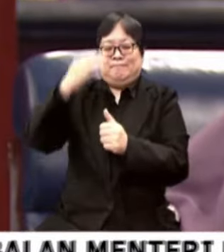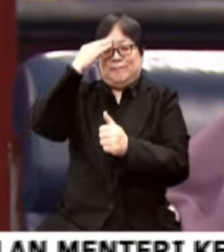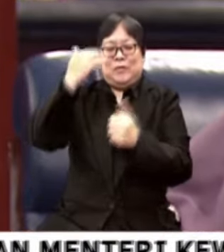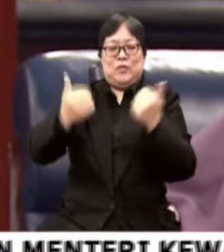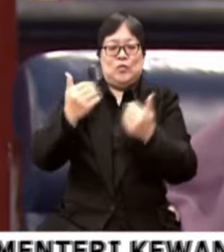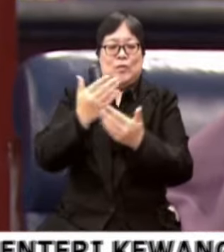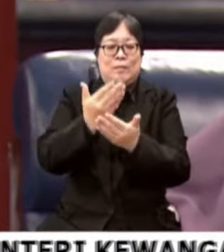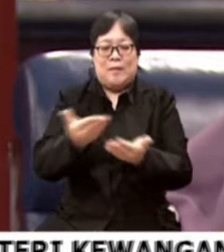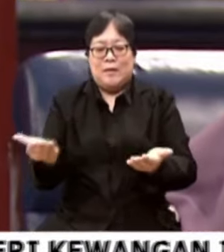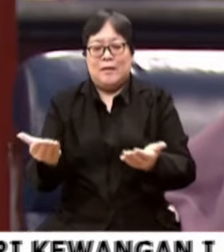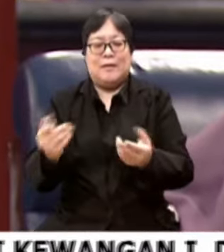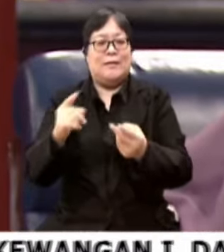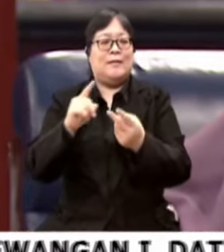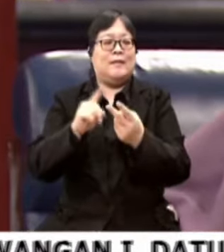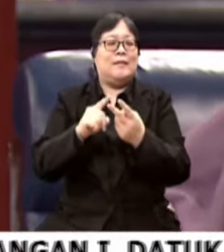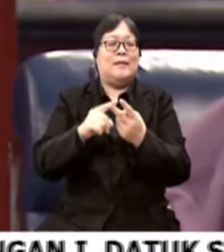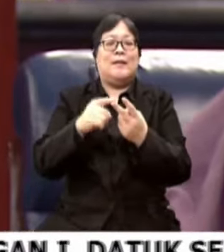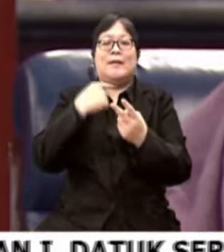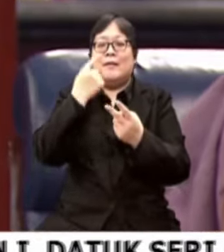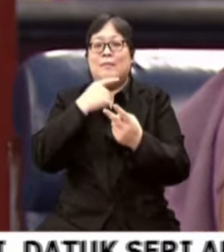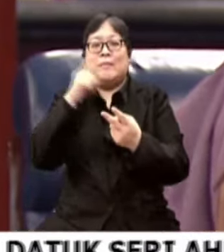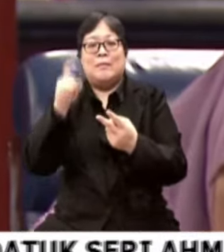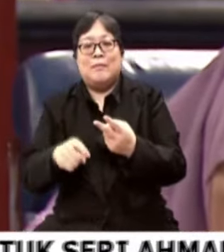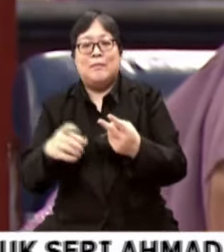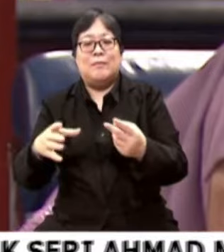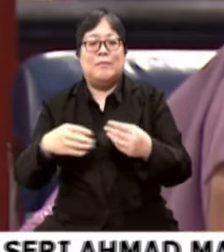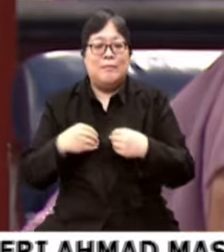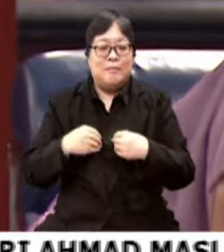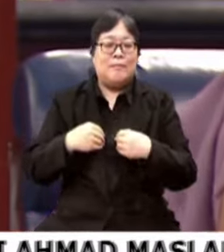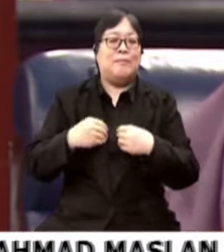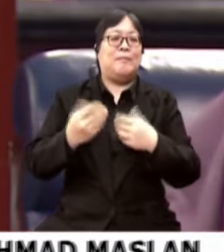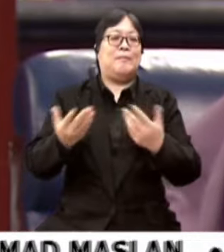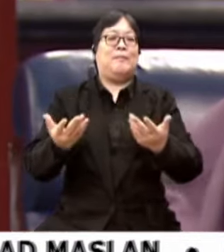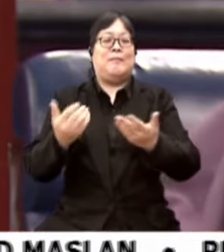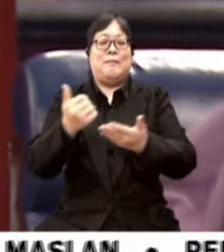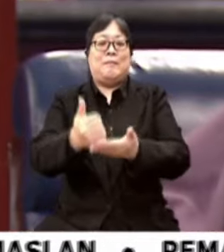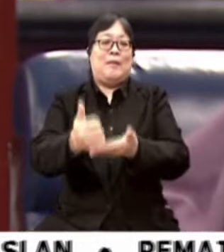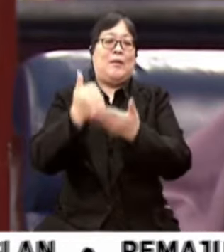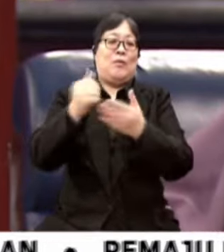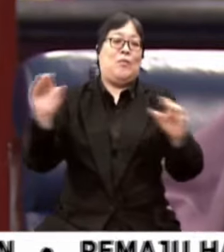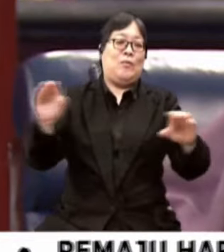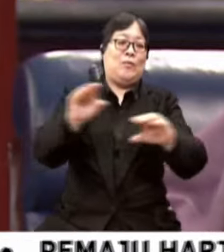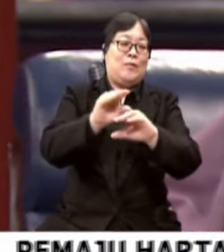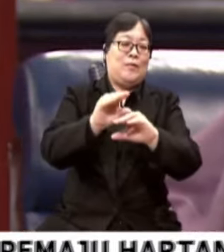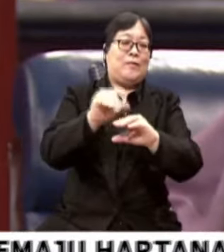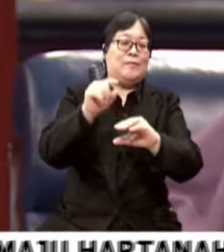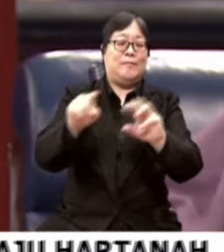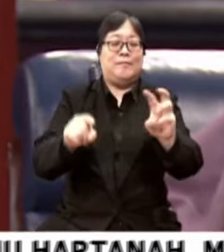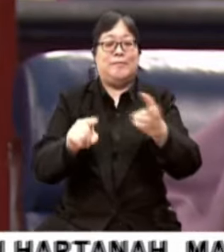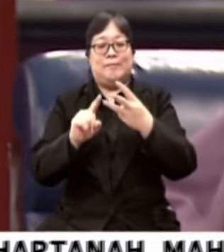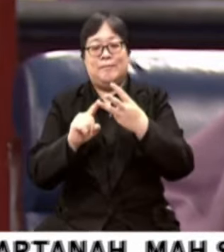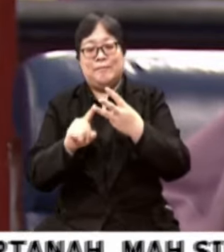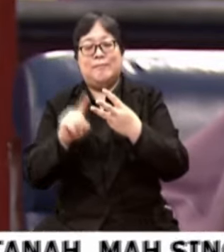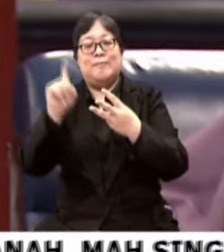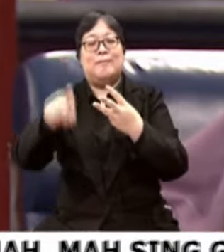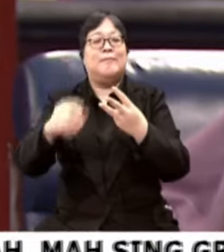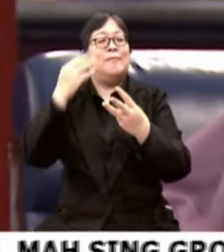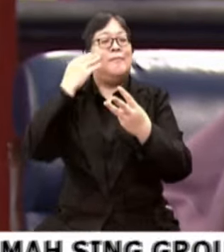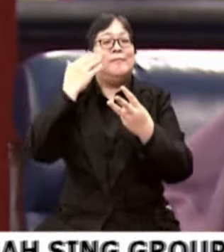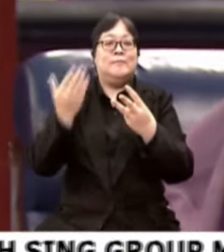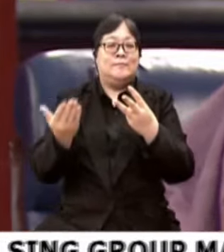kedua kita perlu kenal pasti Siapa yang harus menerimanya bantuan kita perlu kena